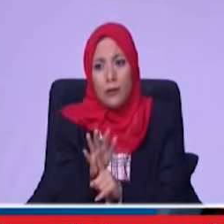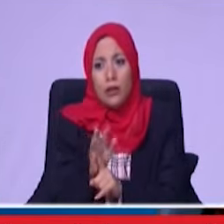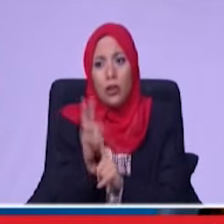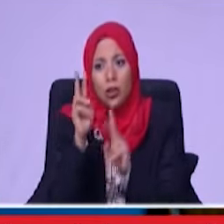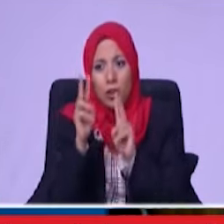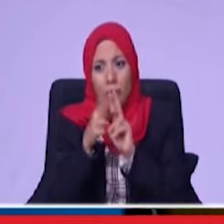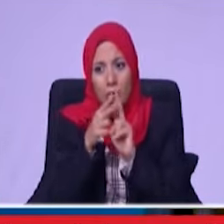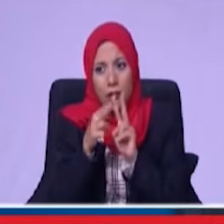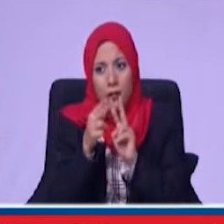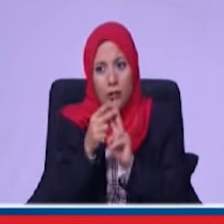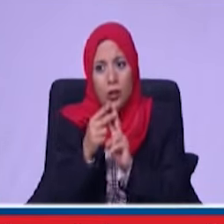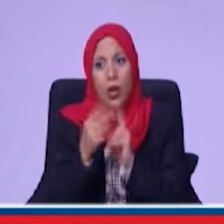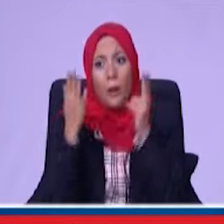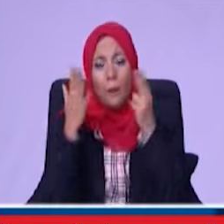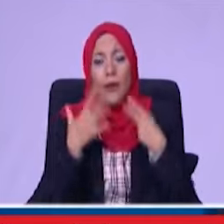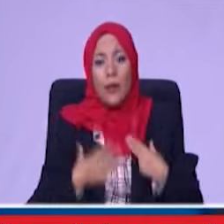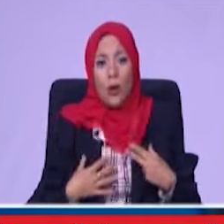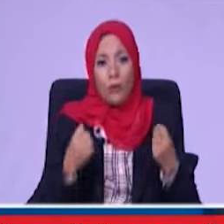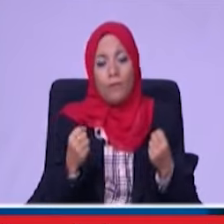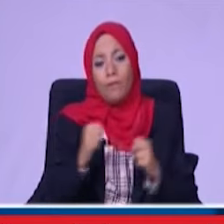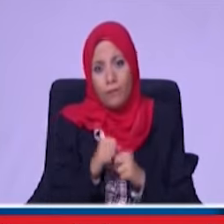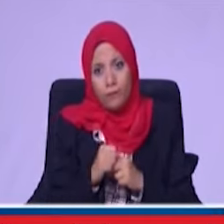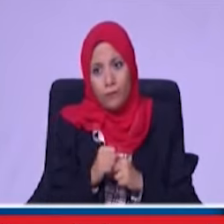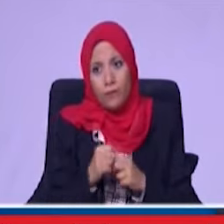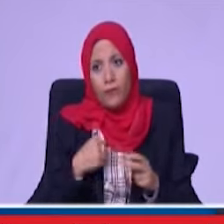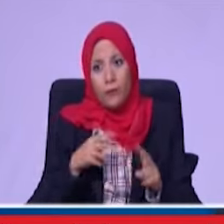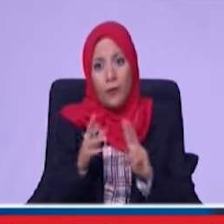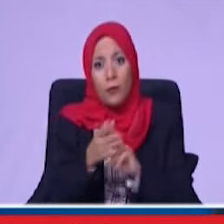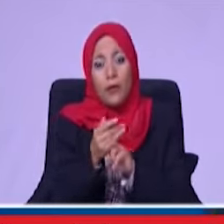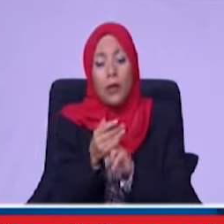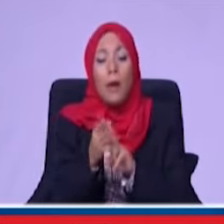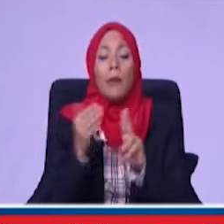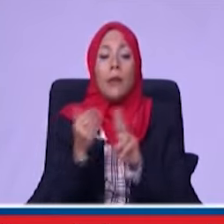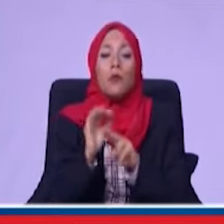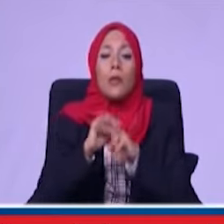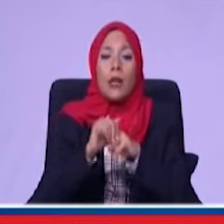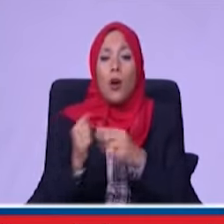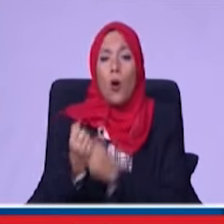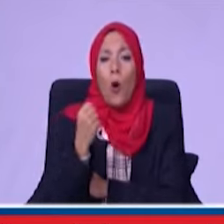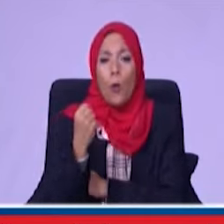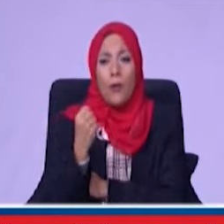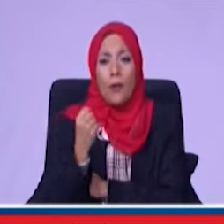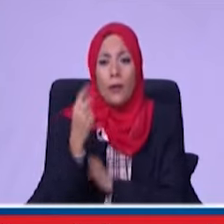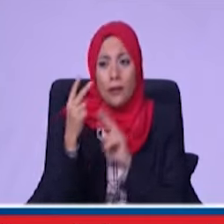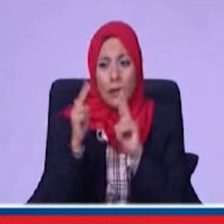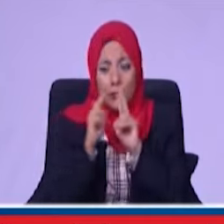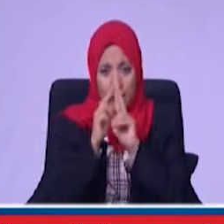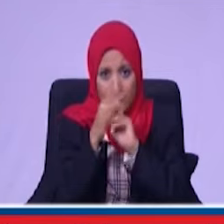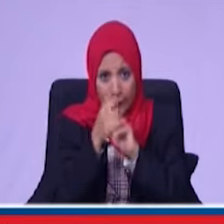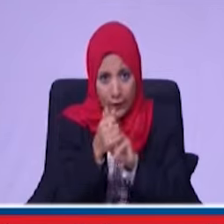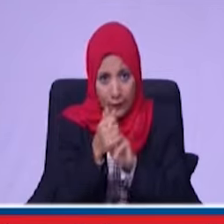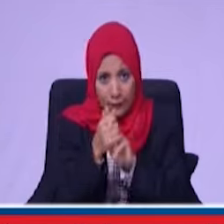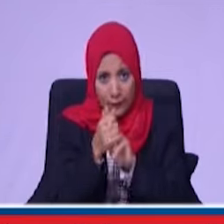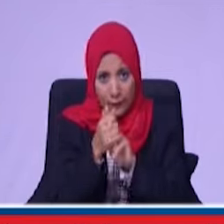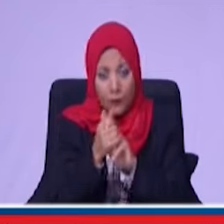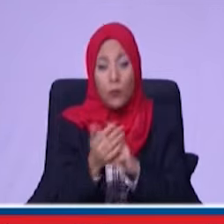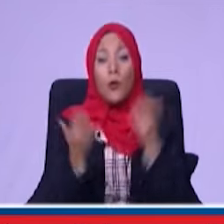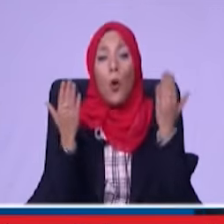شفع. الله يبارك في عمرك، فلما وقفت جنبي قوتني. فالشفع يعني انضمام واحد إلى واحد